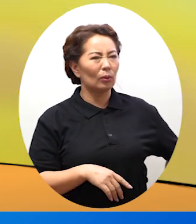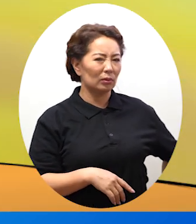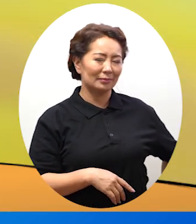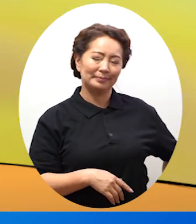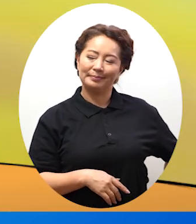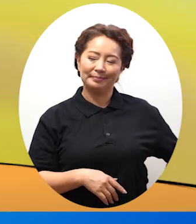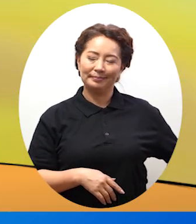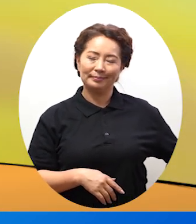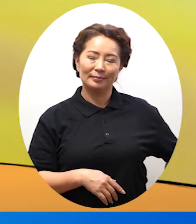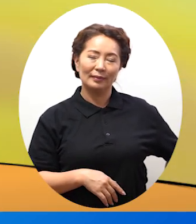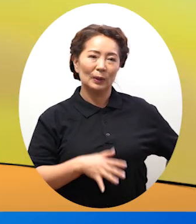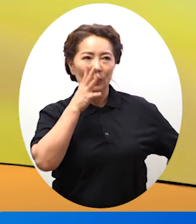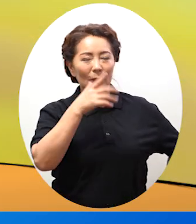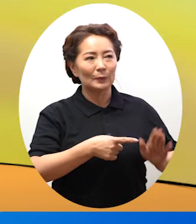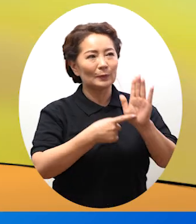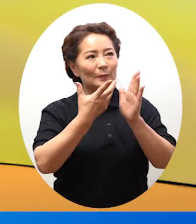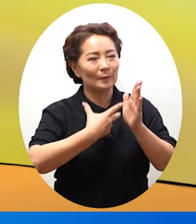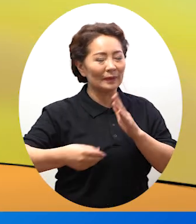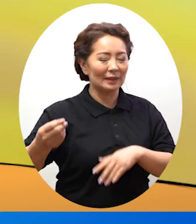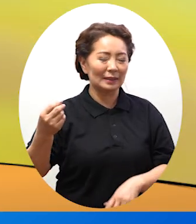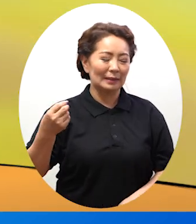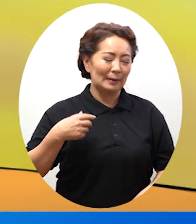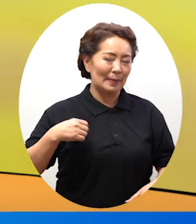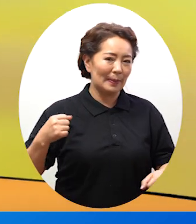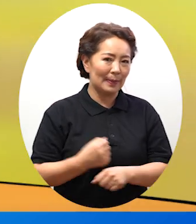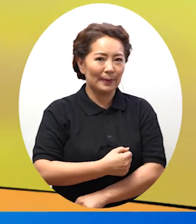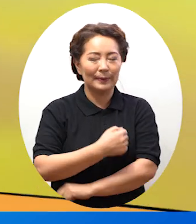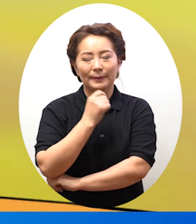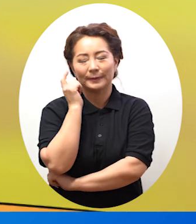Эд нарыг ч энэ аргаар саатуулахгүй юм байна да.